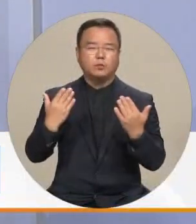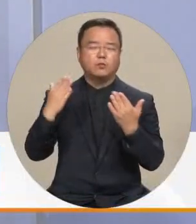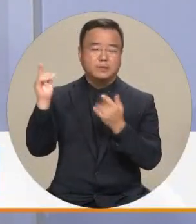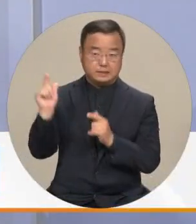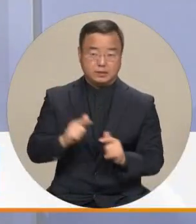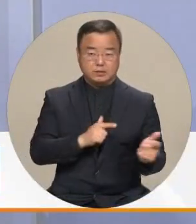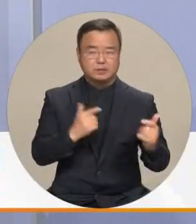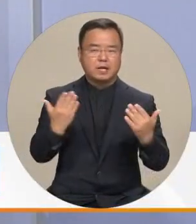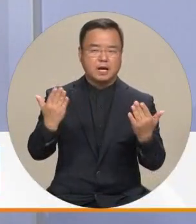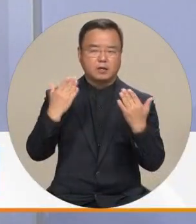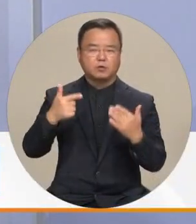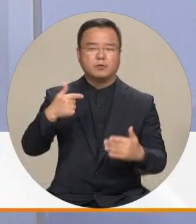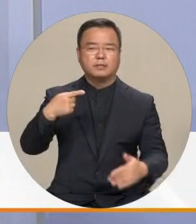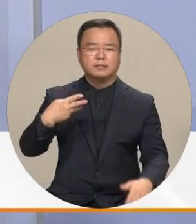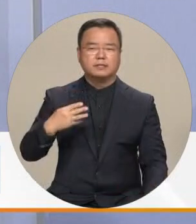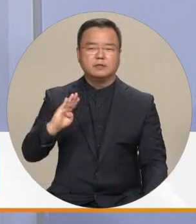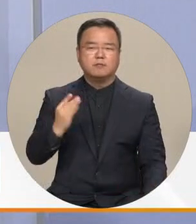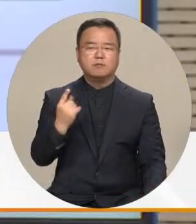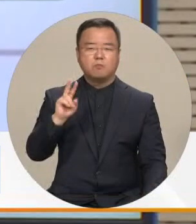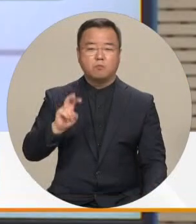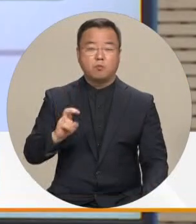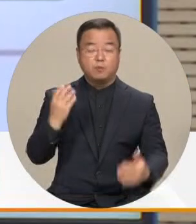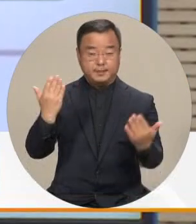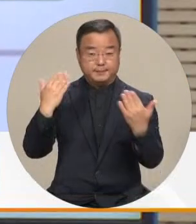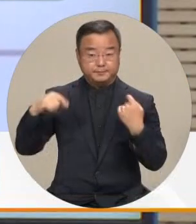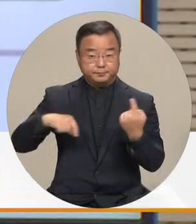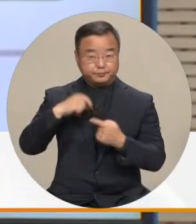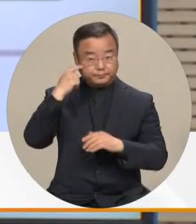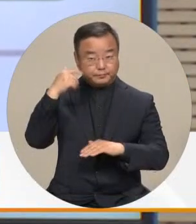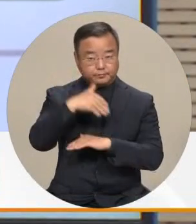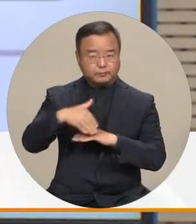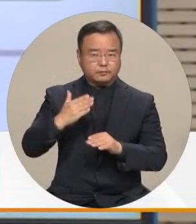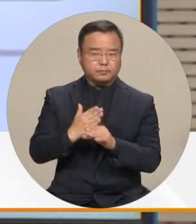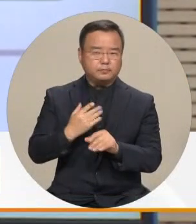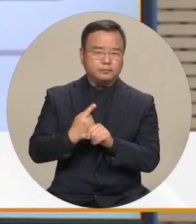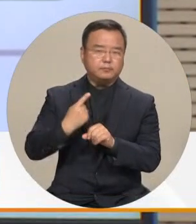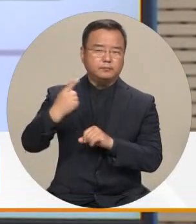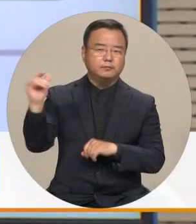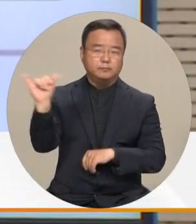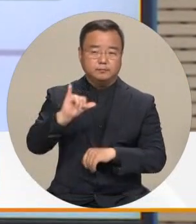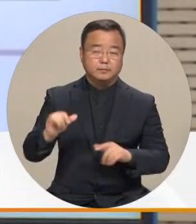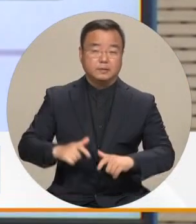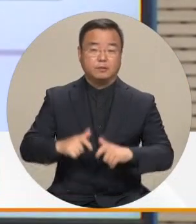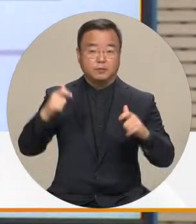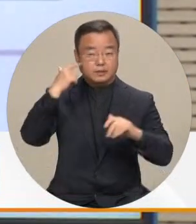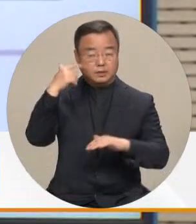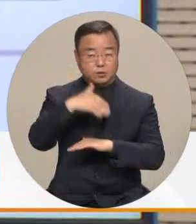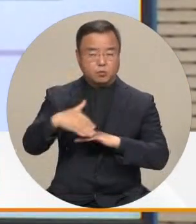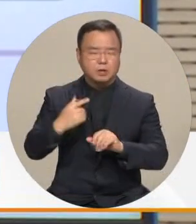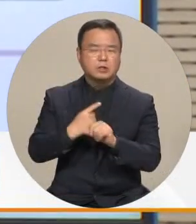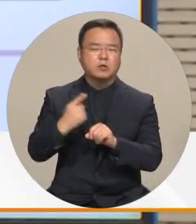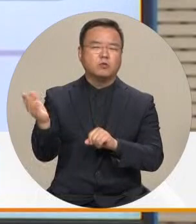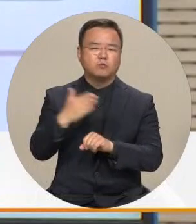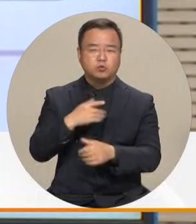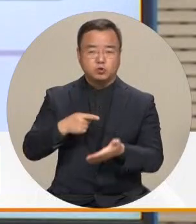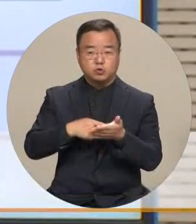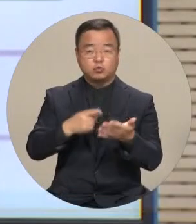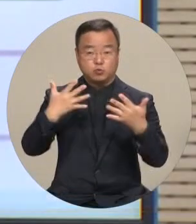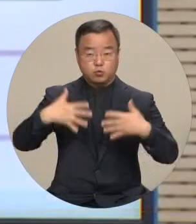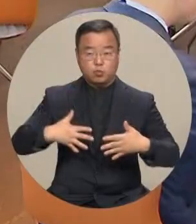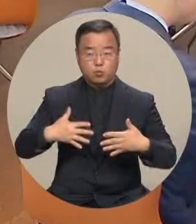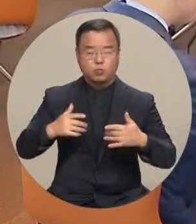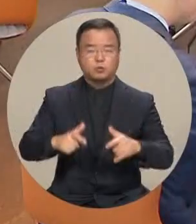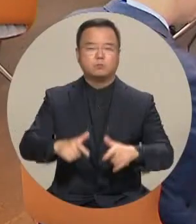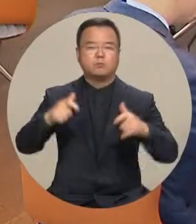이른바 늘봄 학교를 추진 중입니다. 내후년 전국 확대를 목표로 내년부터는 신청 자격도 확대한다는